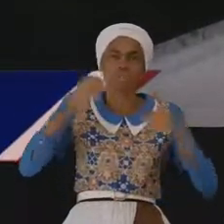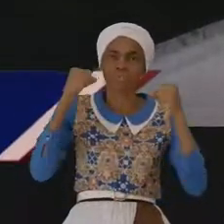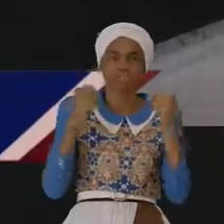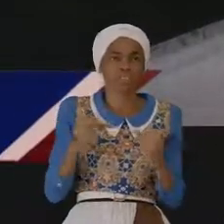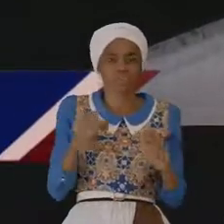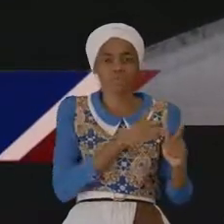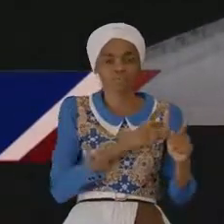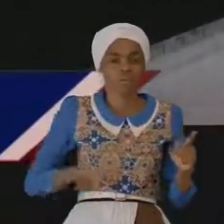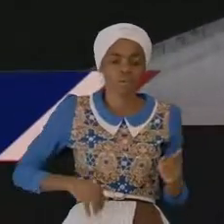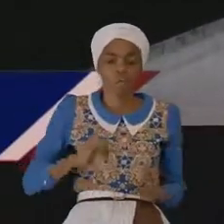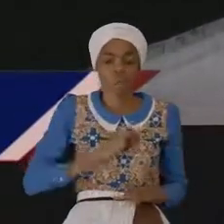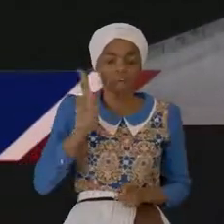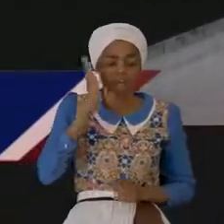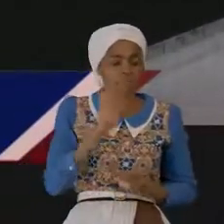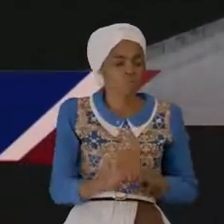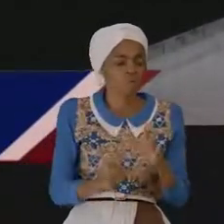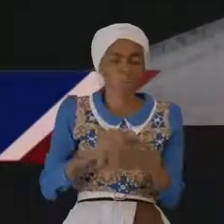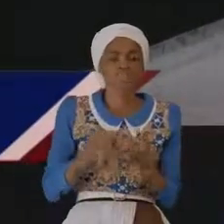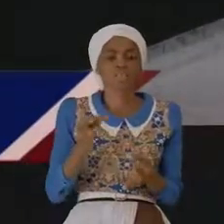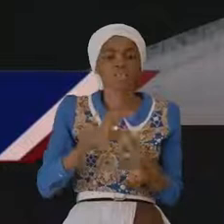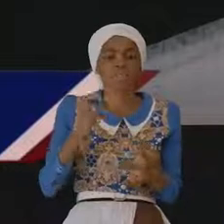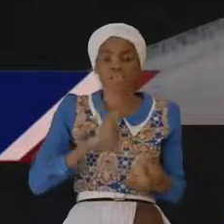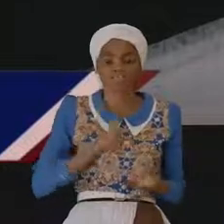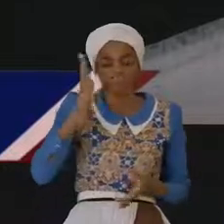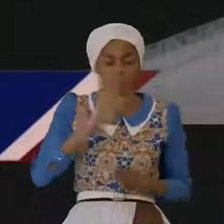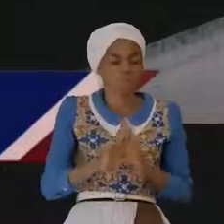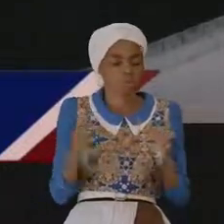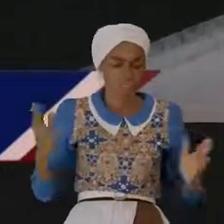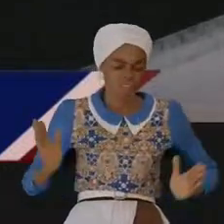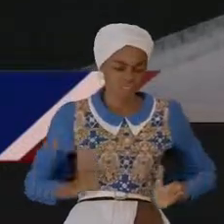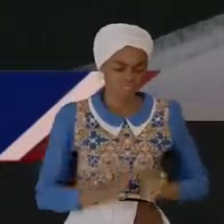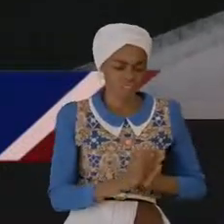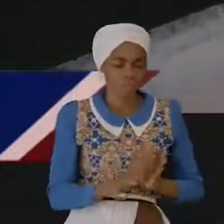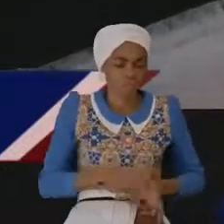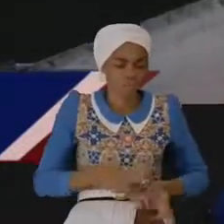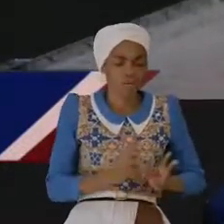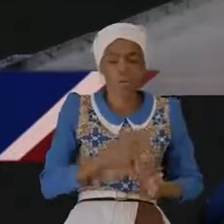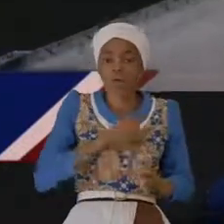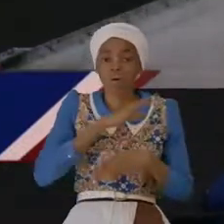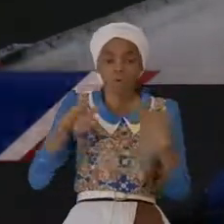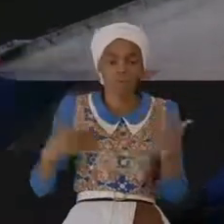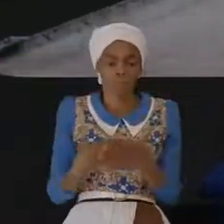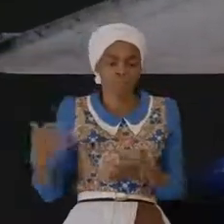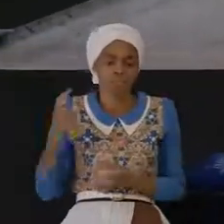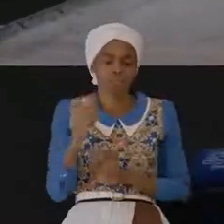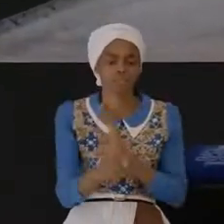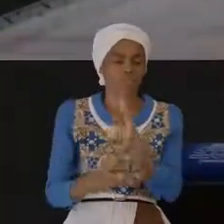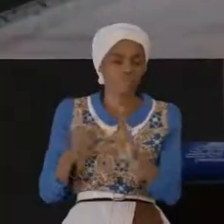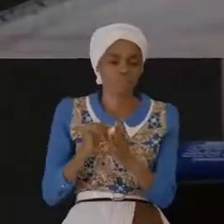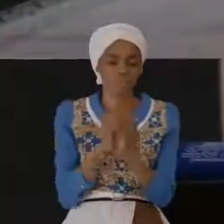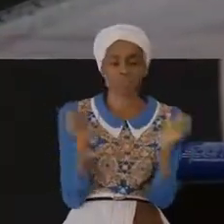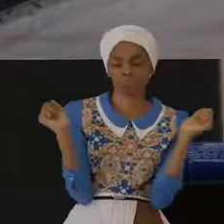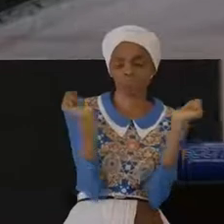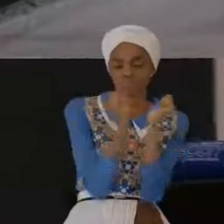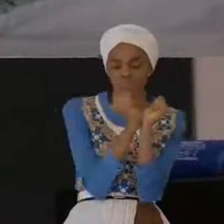du Seigneur, que tu vas marcher selon l'Esprit, tu vas marcher sur la voie resserrée, et ces choses du monde qui